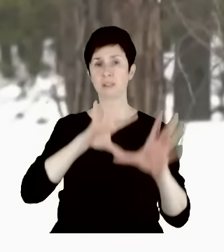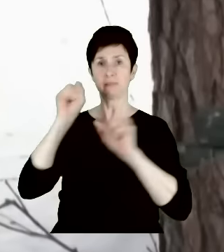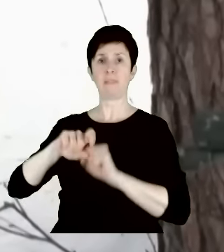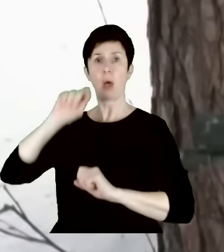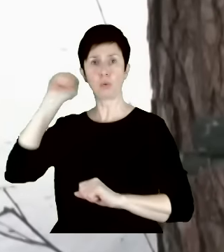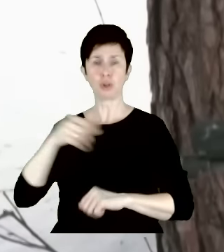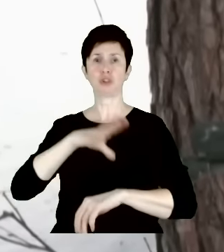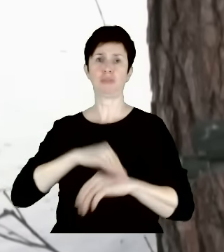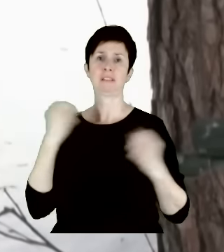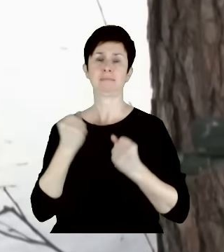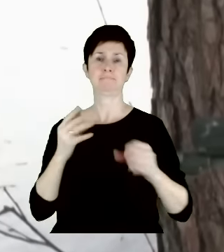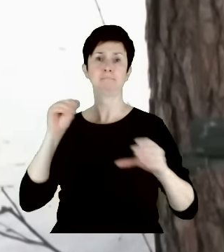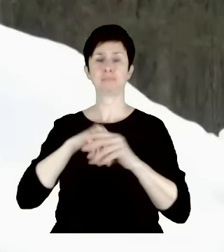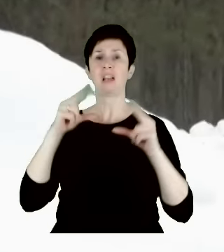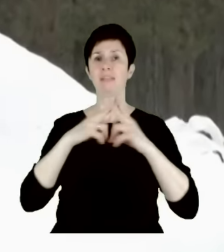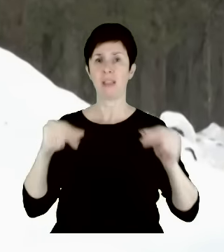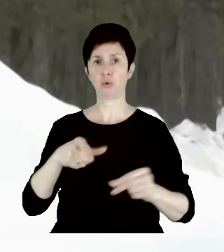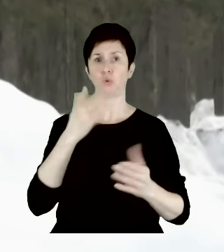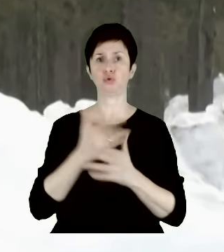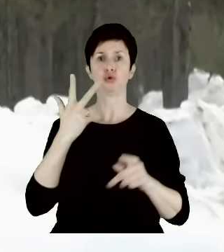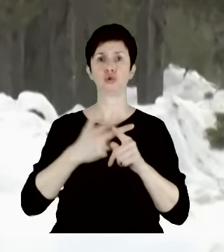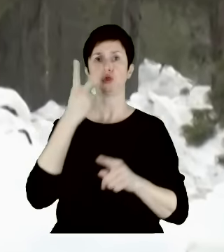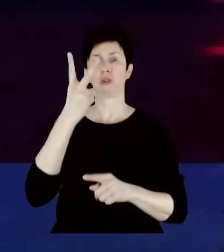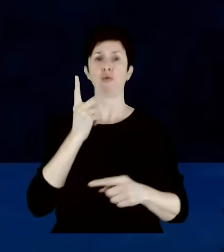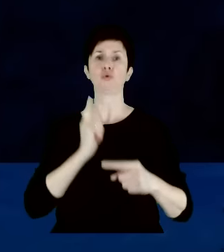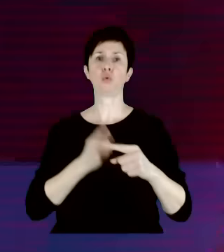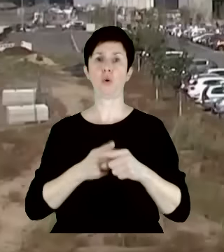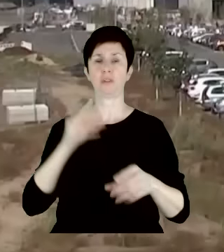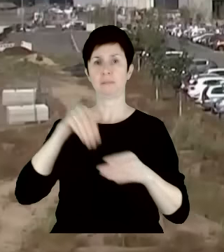chwilę 2 lata. Szwecja będzie 32. członkiem Sojuszu Północnoatlantyckiego.